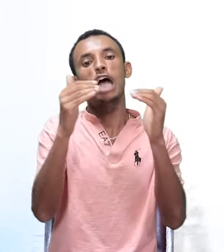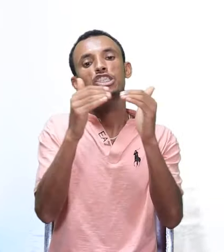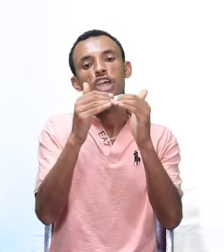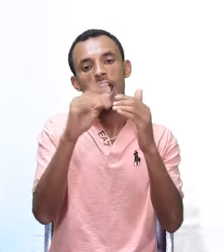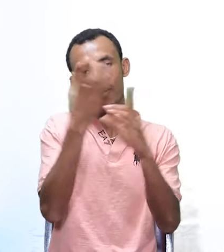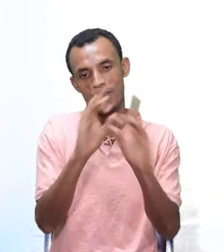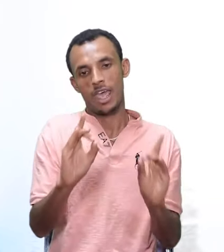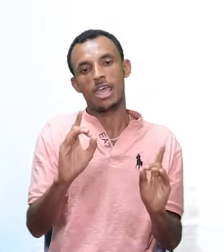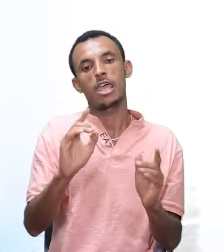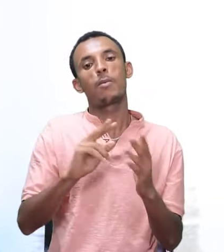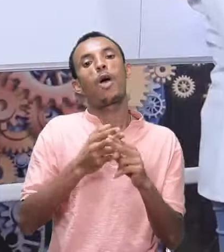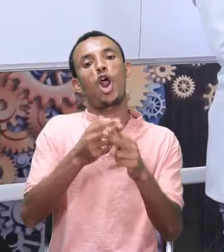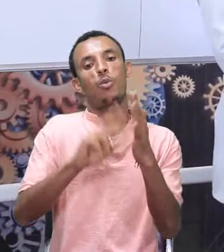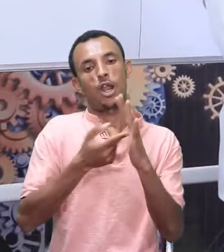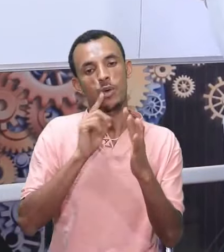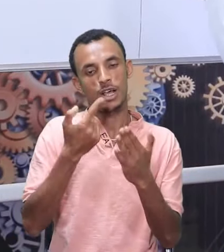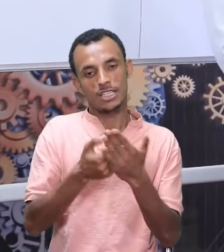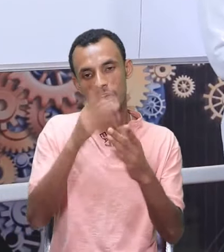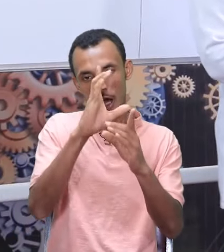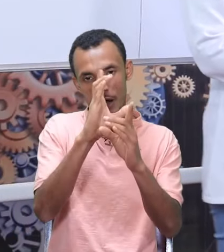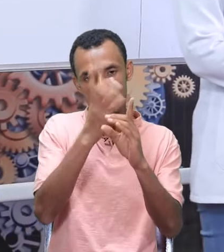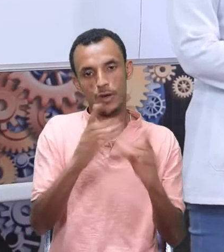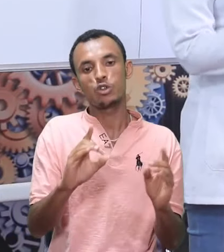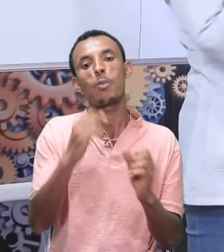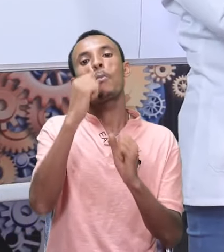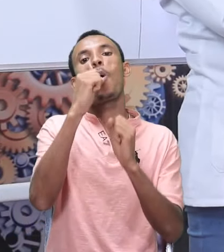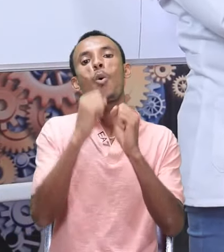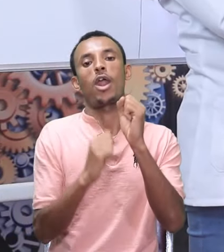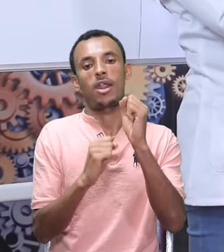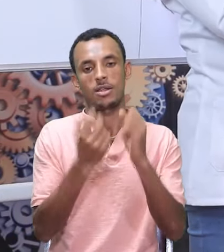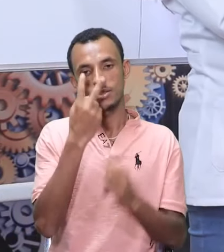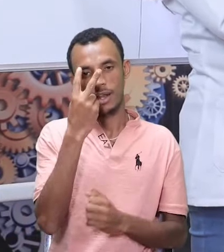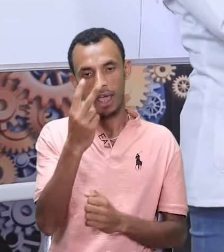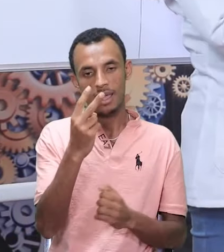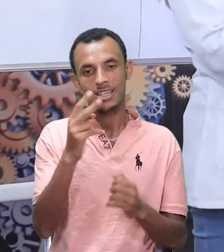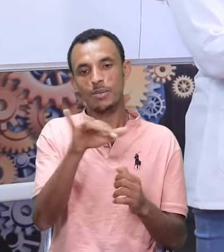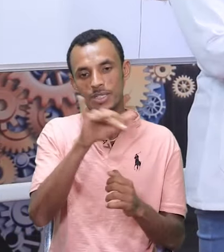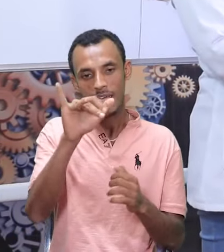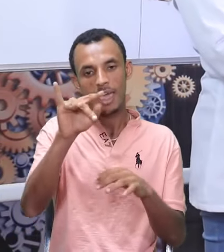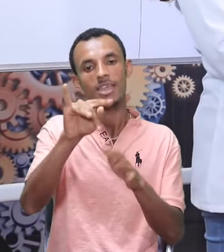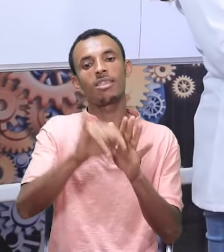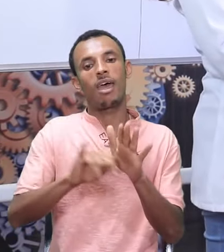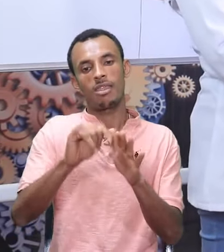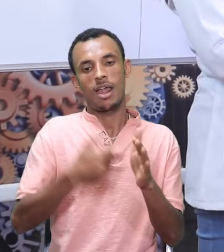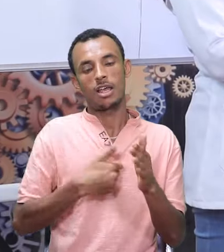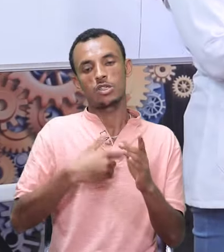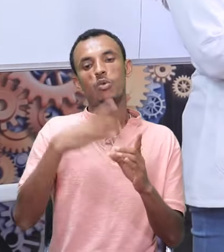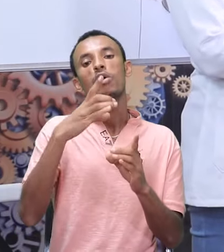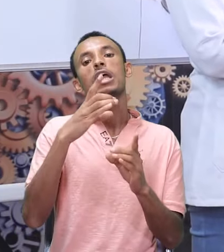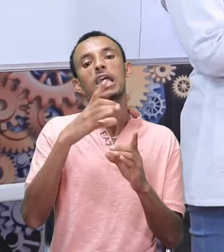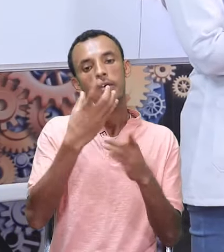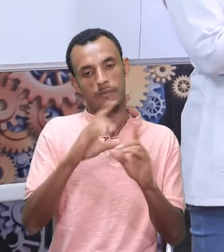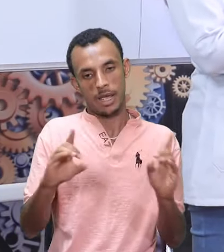ክፍልፋይ እንላቸዋለን ማለት ነው። ከዛ ክፍልፋዮችን ማወዳደር ወደሚለው እንገባለን። ተመሳሳይ ታህት ያላቸውን ክፍልፋዮች